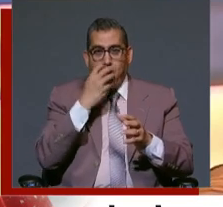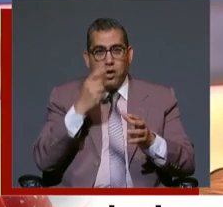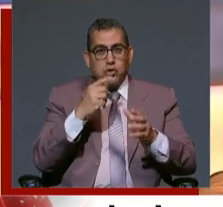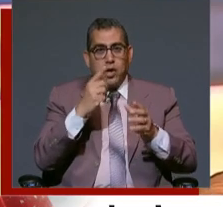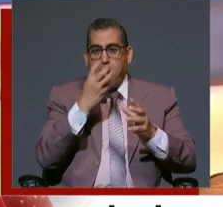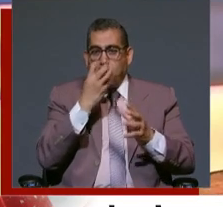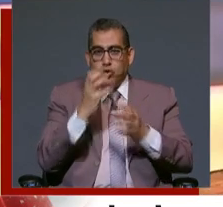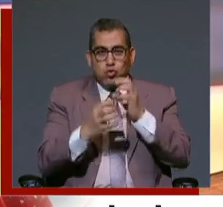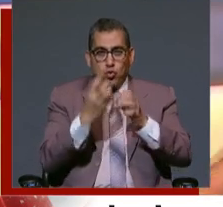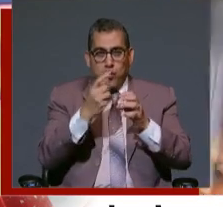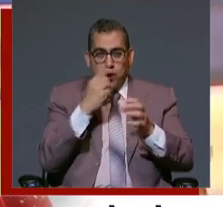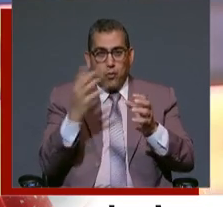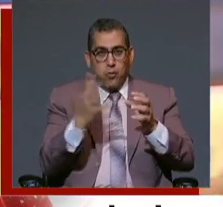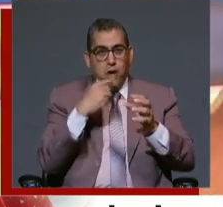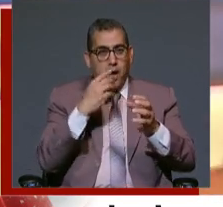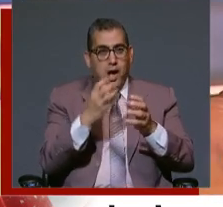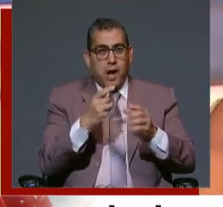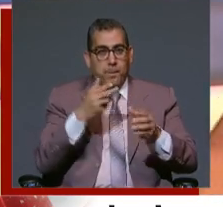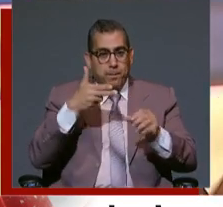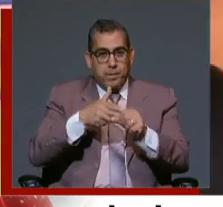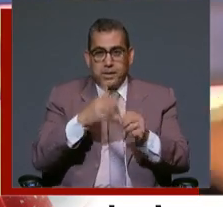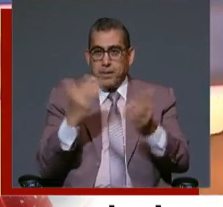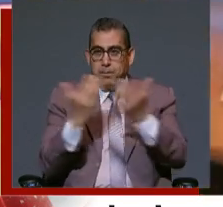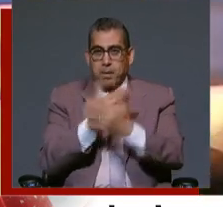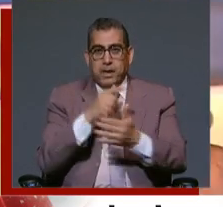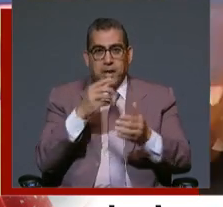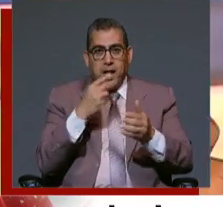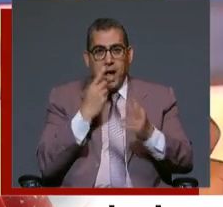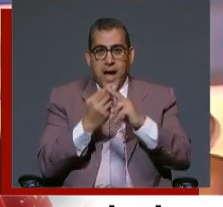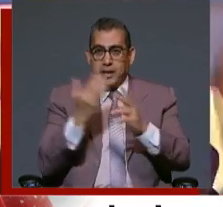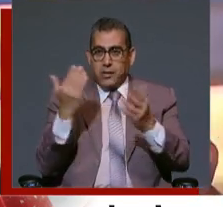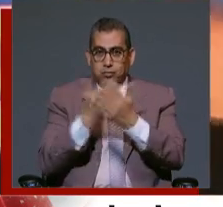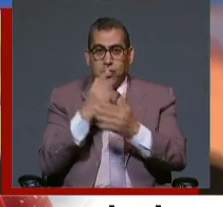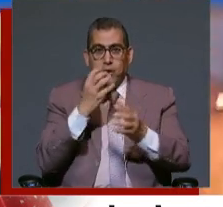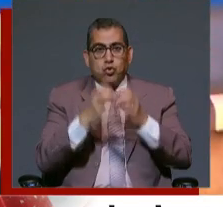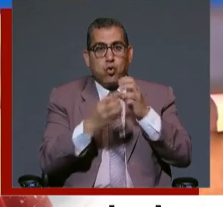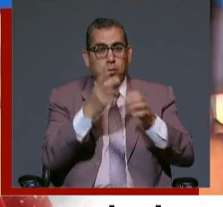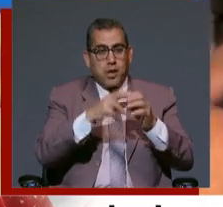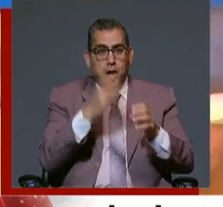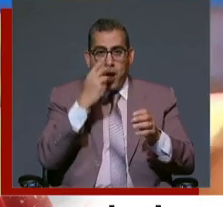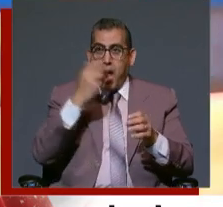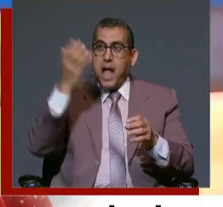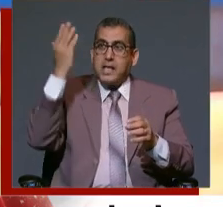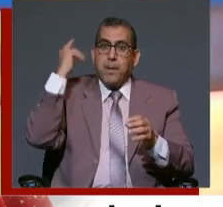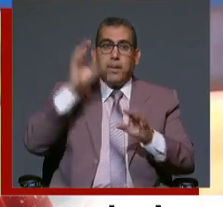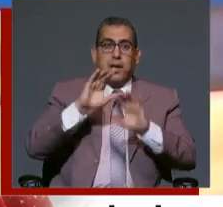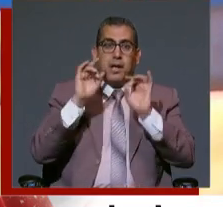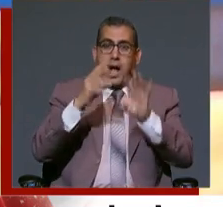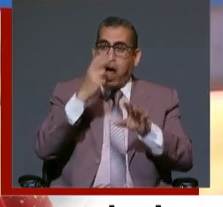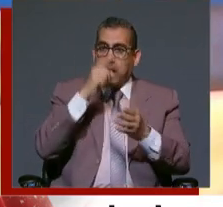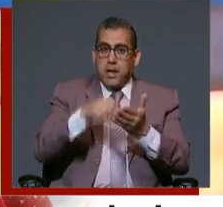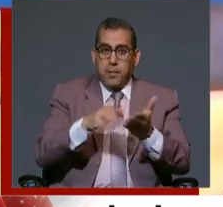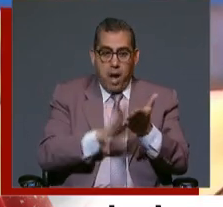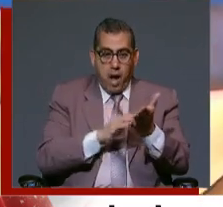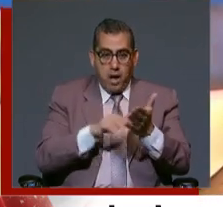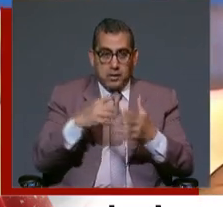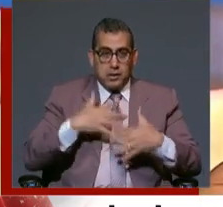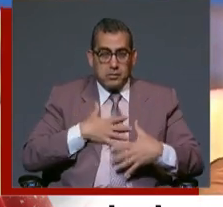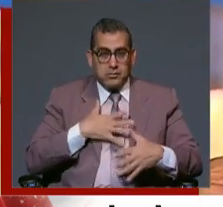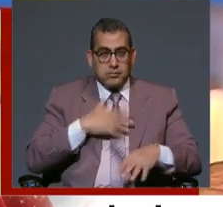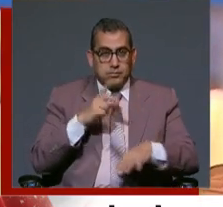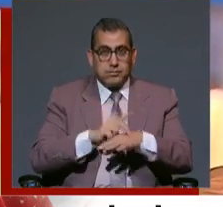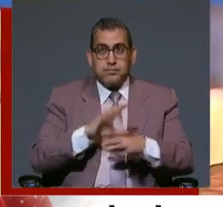زالت هناك دول بتستخدم الوقود الأحفوري. انا عفوا، العالم رجع يستخدمه مرة اخرى بعد ما كان بطل. احنا امام الحقيقة